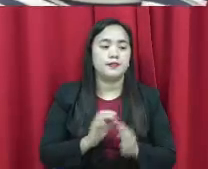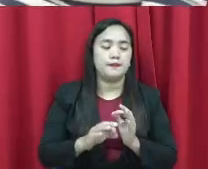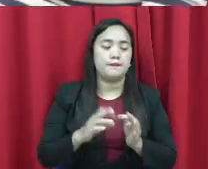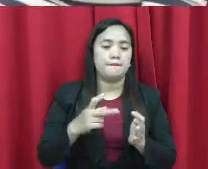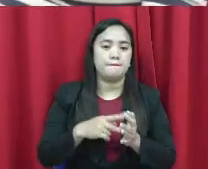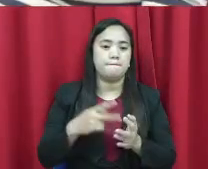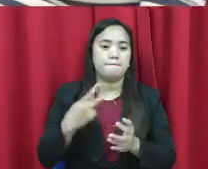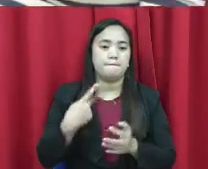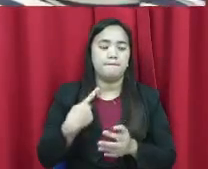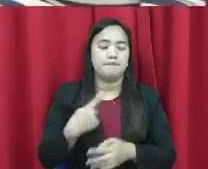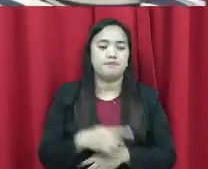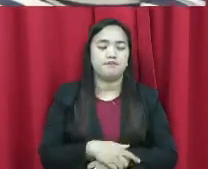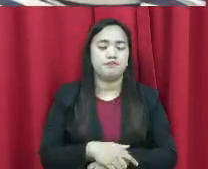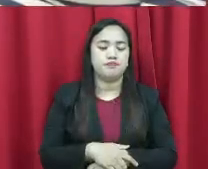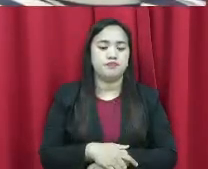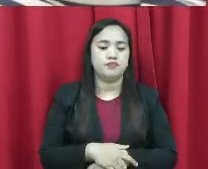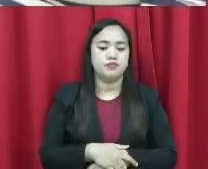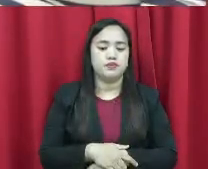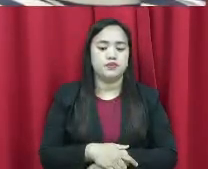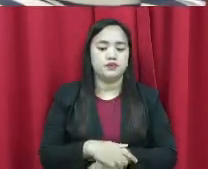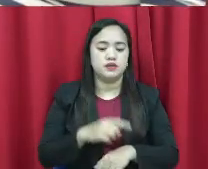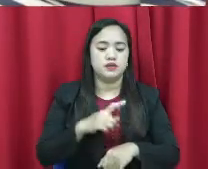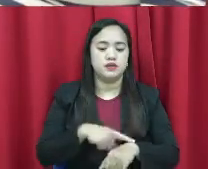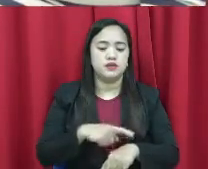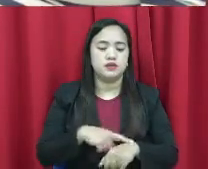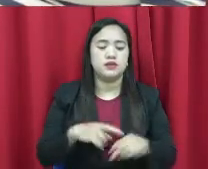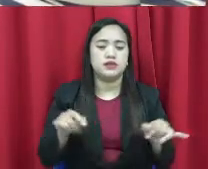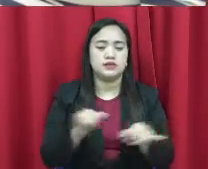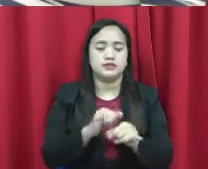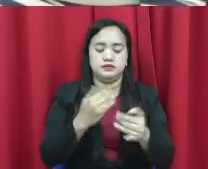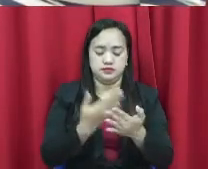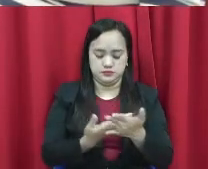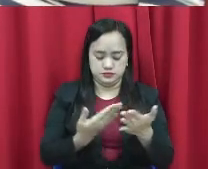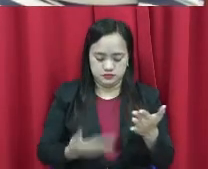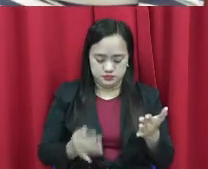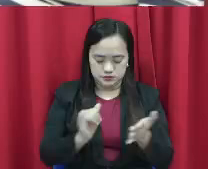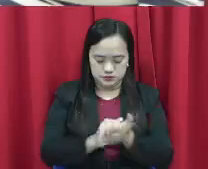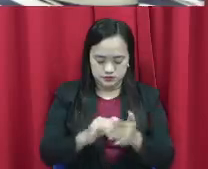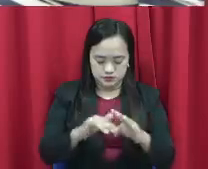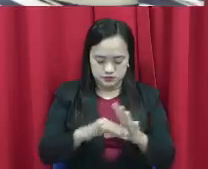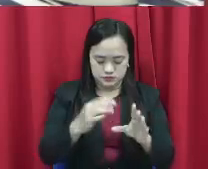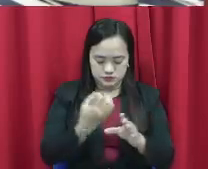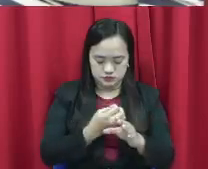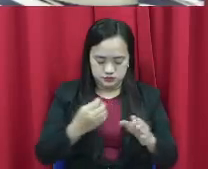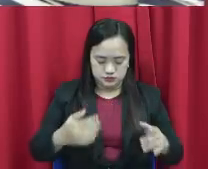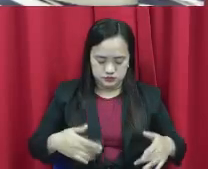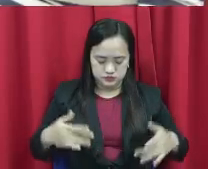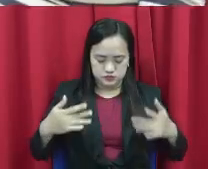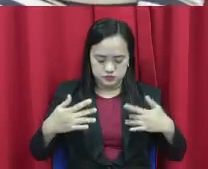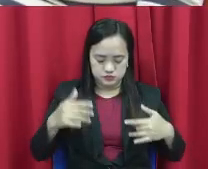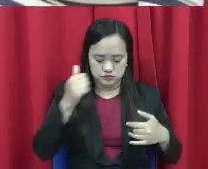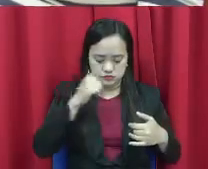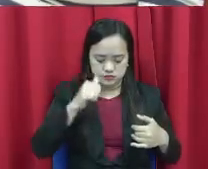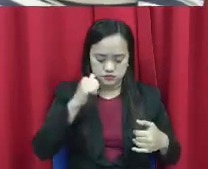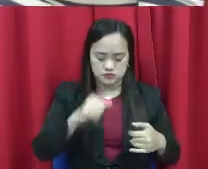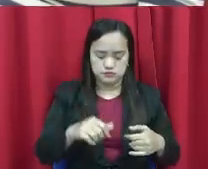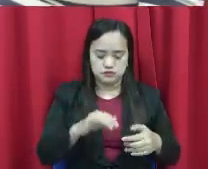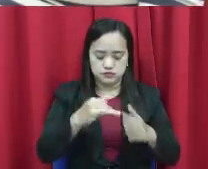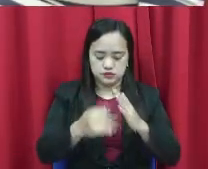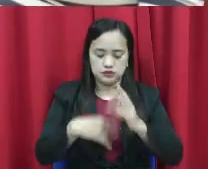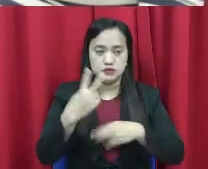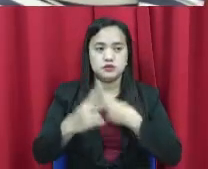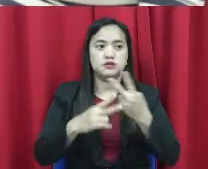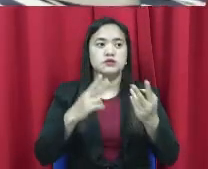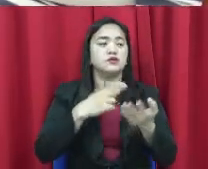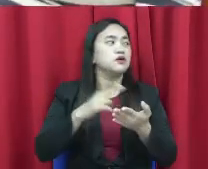maingay yung ating comment section ay ganun din na sa pamilya po natin ay mag-ingay ang